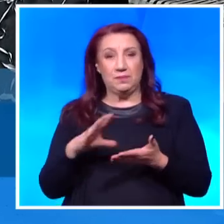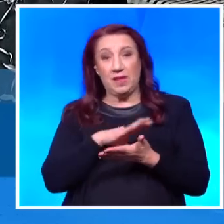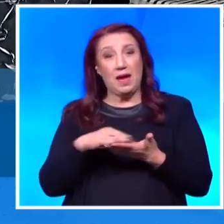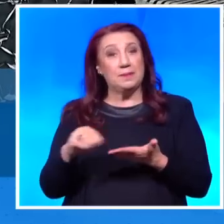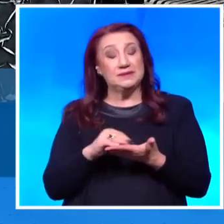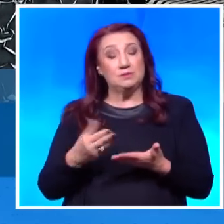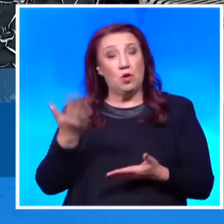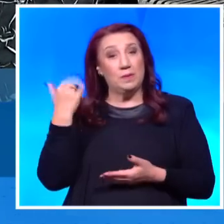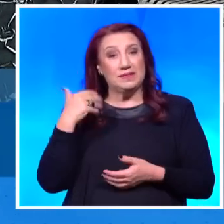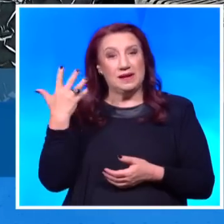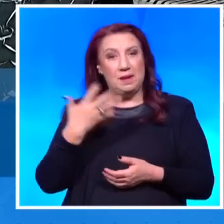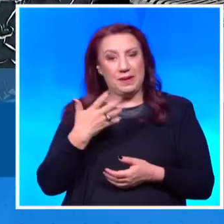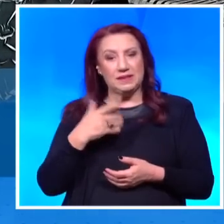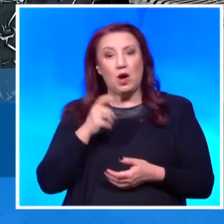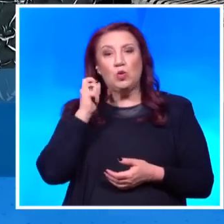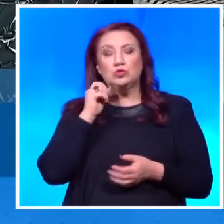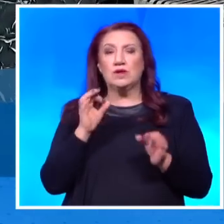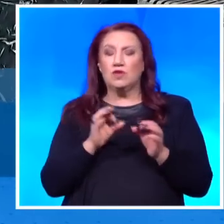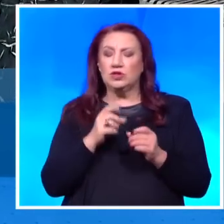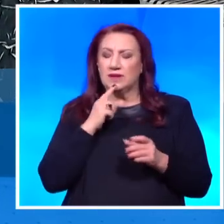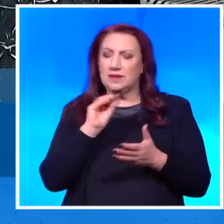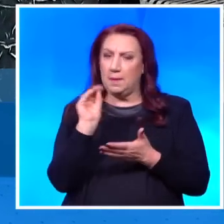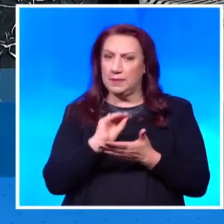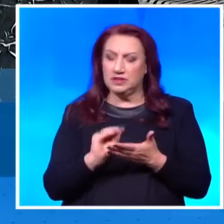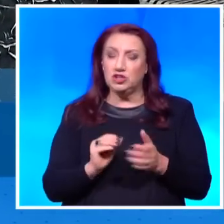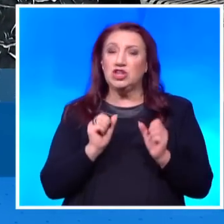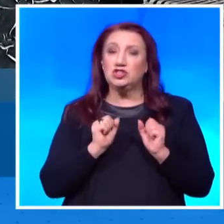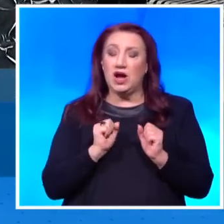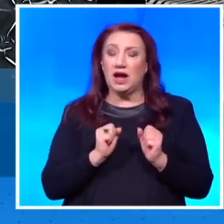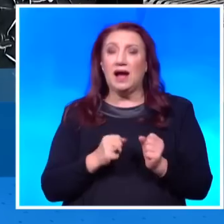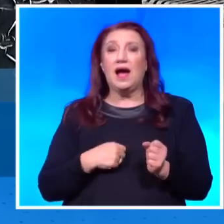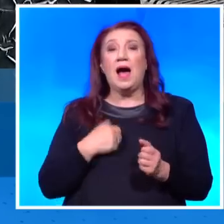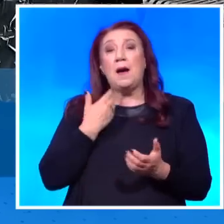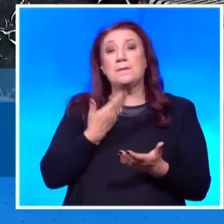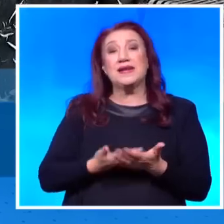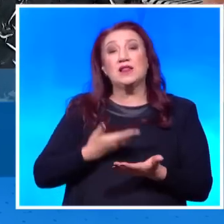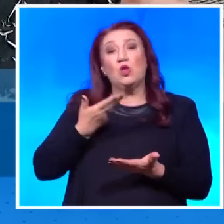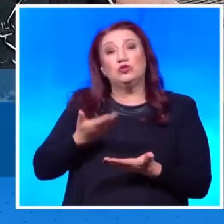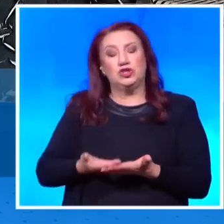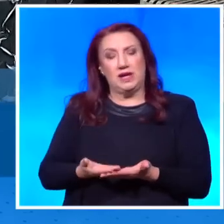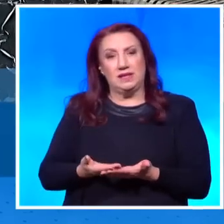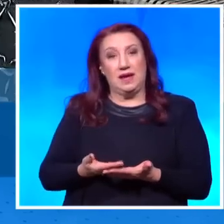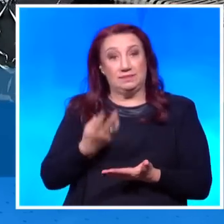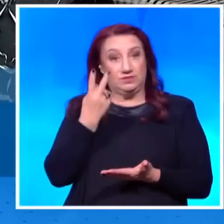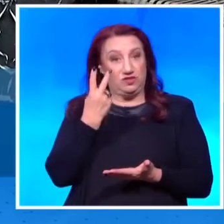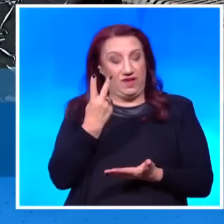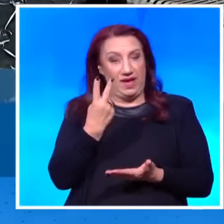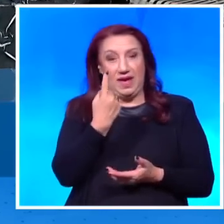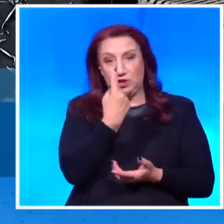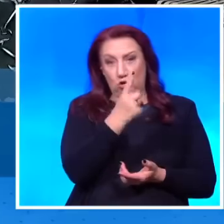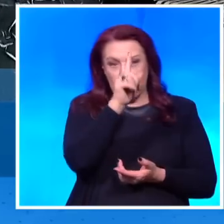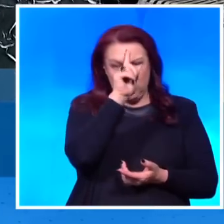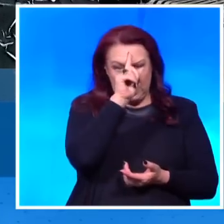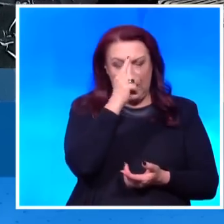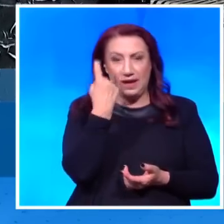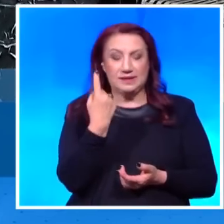София Урсула фон дер Лайен съобщава, че очаква от България предложения в множествено число – жена и мъж за кандидат.